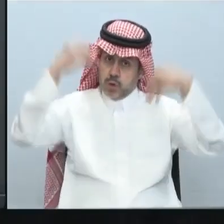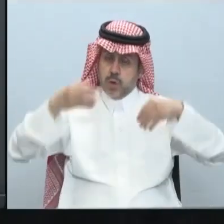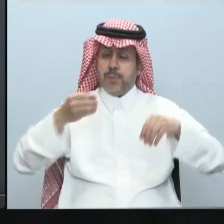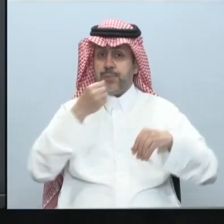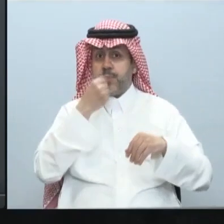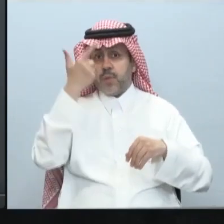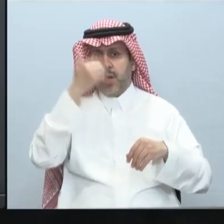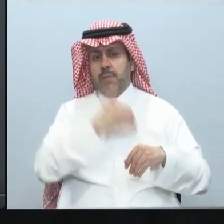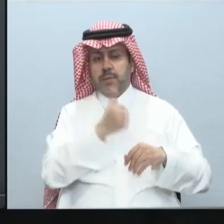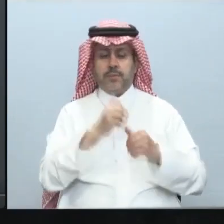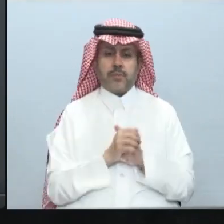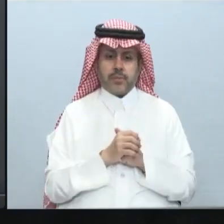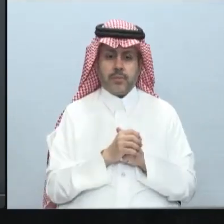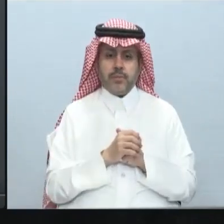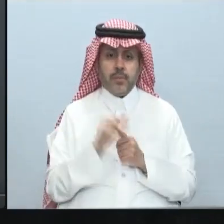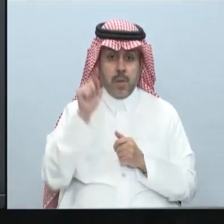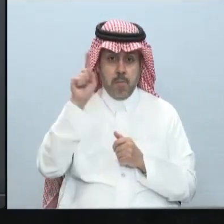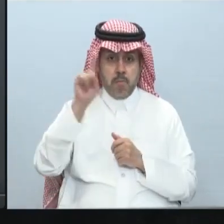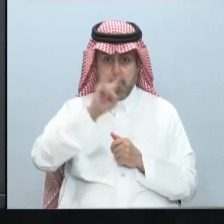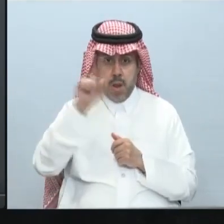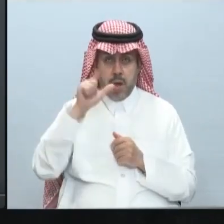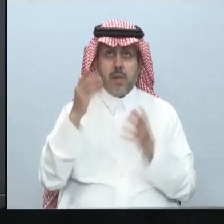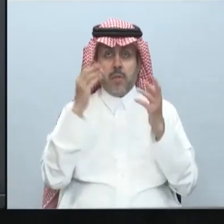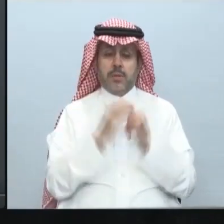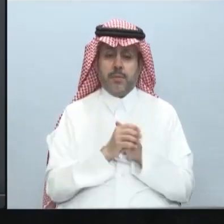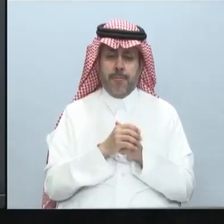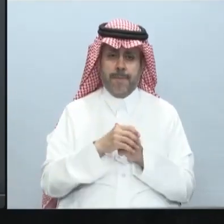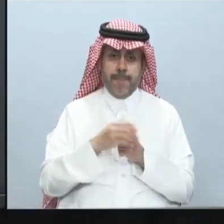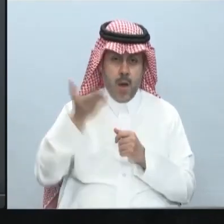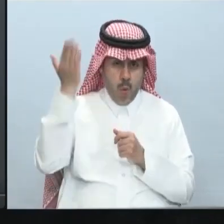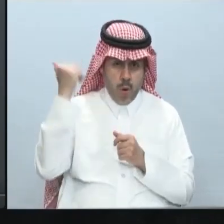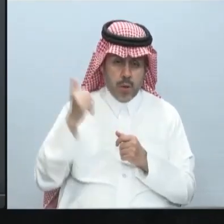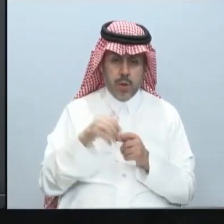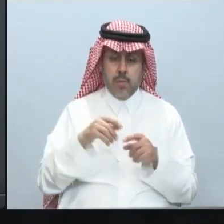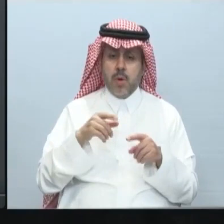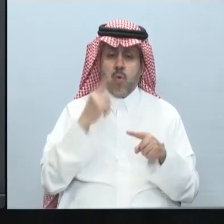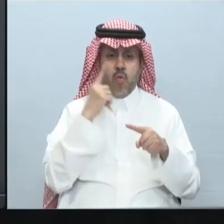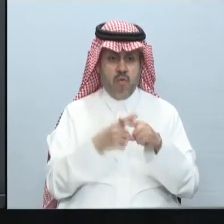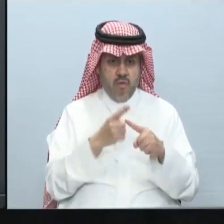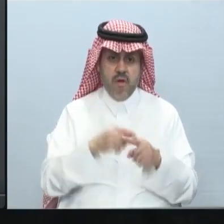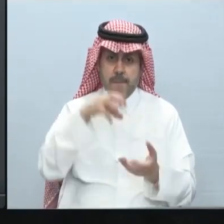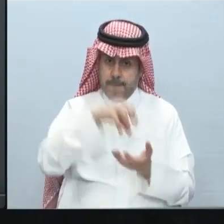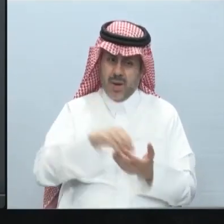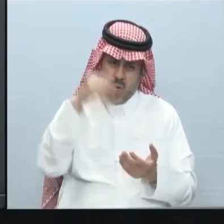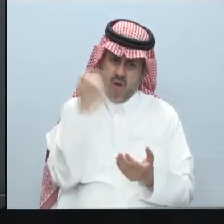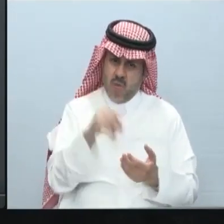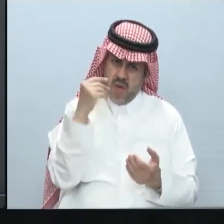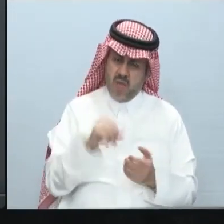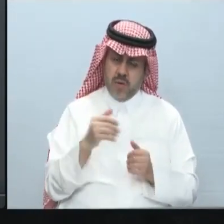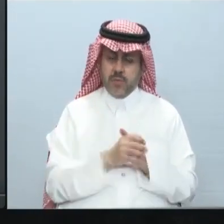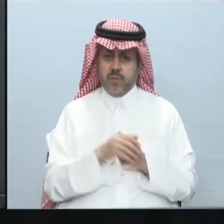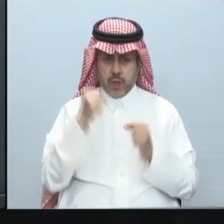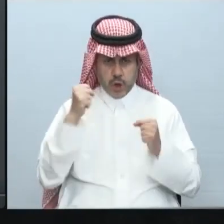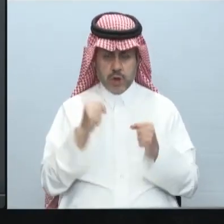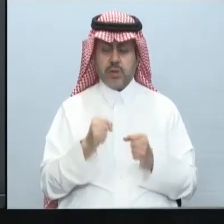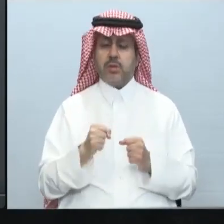الايمان ولذلك بلال رضي الله عنه لما عذب العذاب الشديد في احد في في بدايه الاسلام وكان العذاب